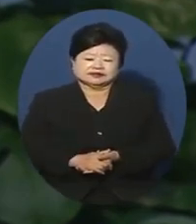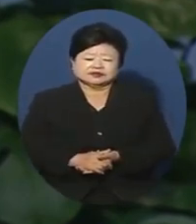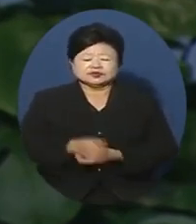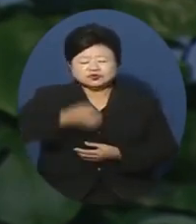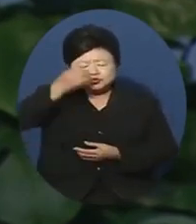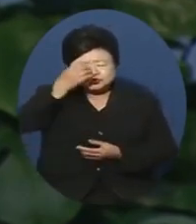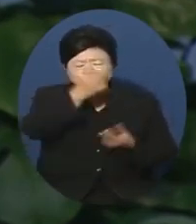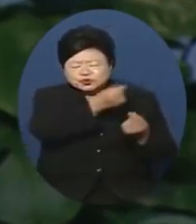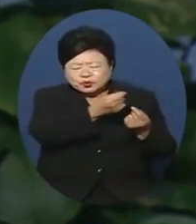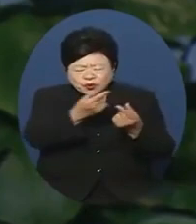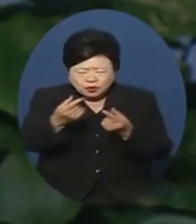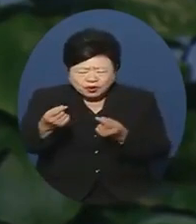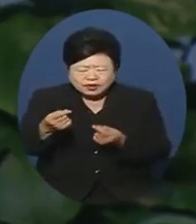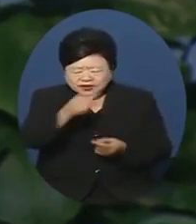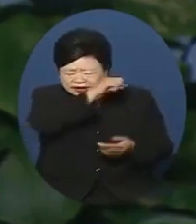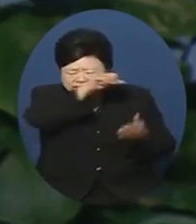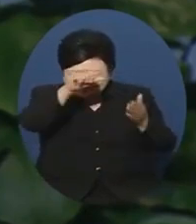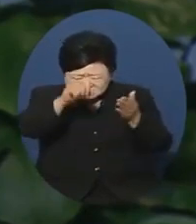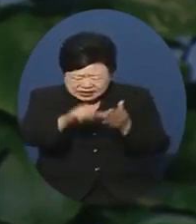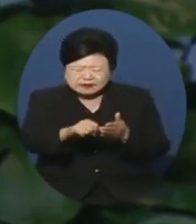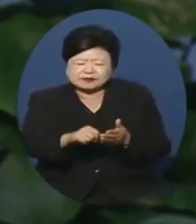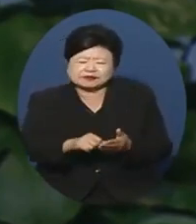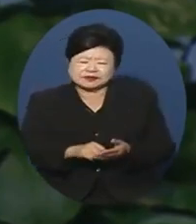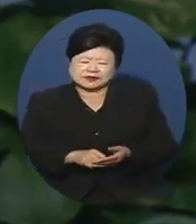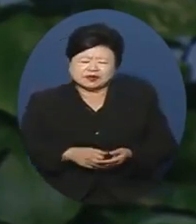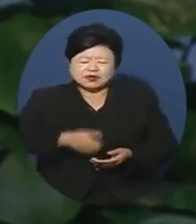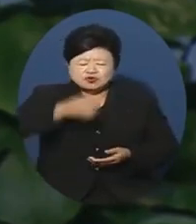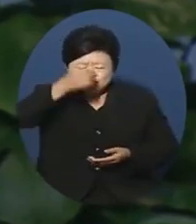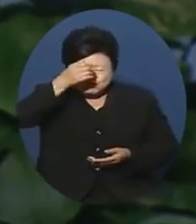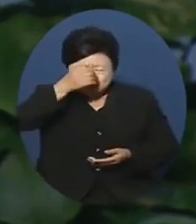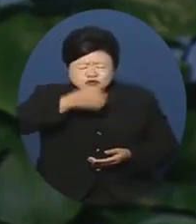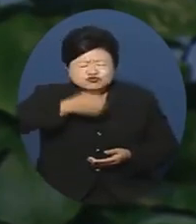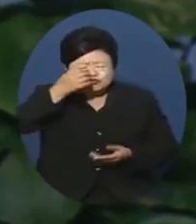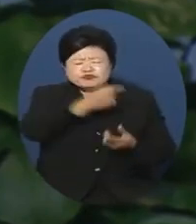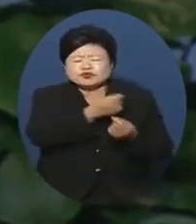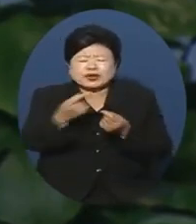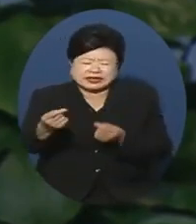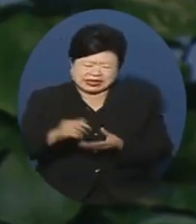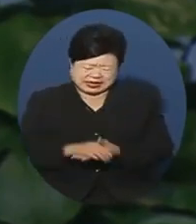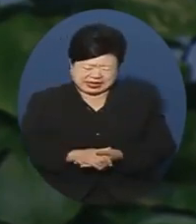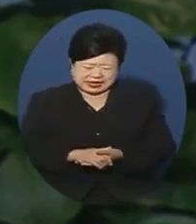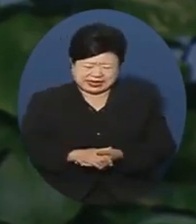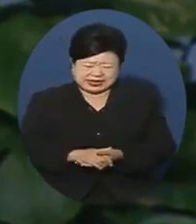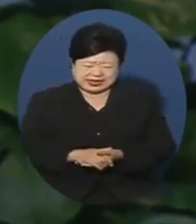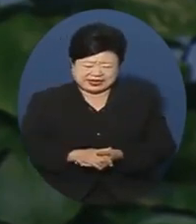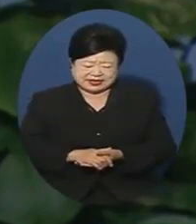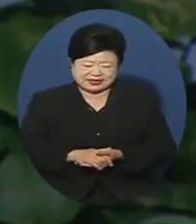꿈 같은 인생일 수가 없어요. 꿈은 꿈이에요.